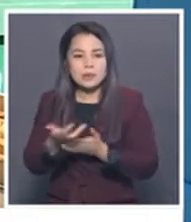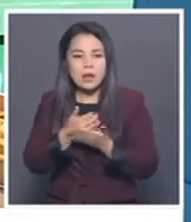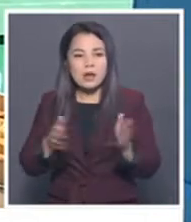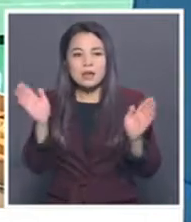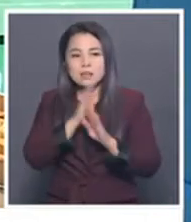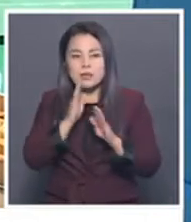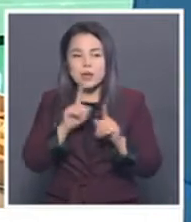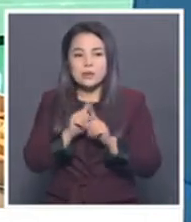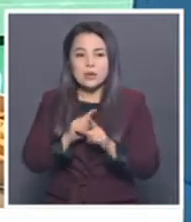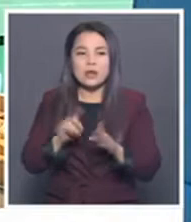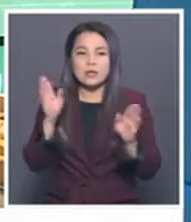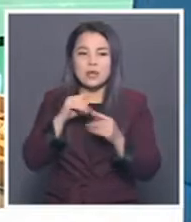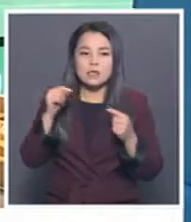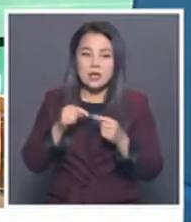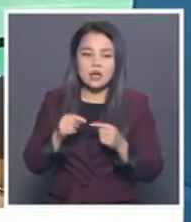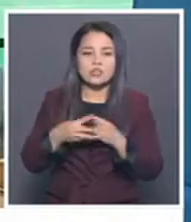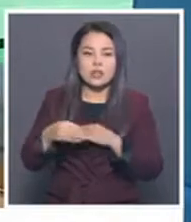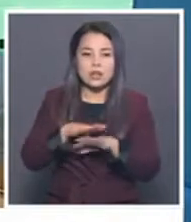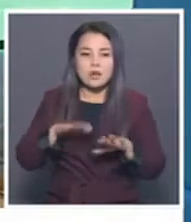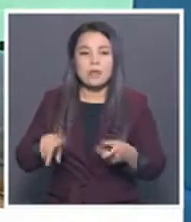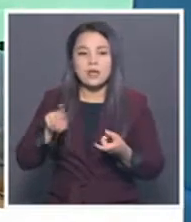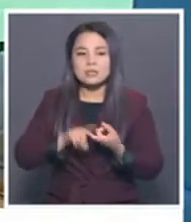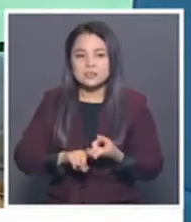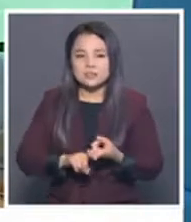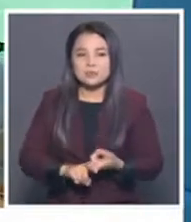табиғатқа, климатқа, желге байланысты.